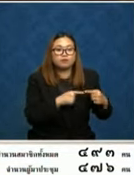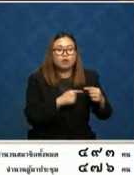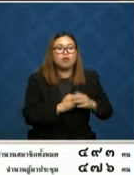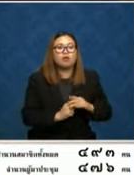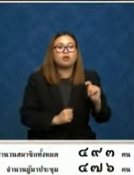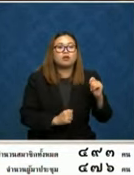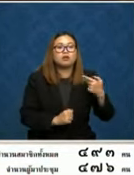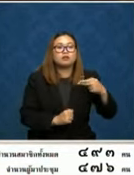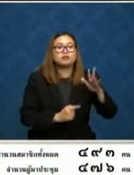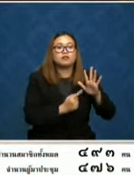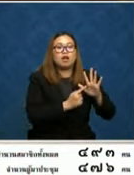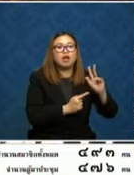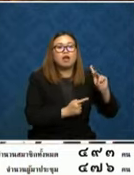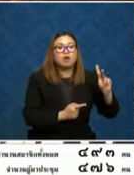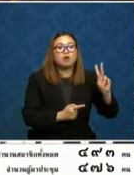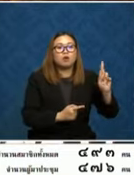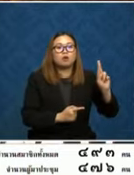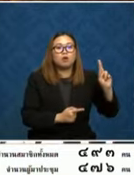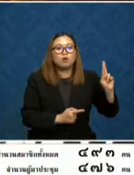ครับ